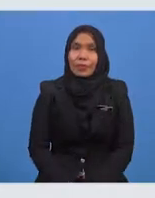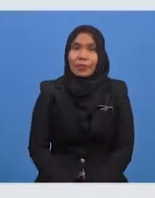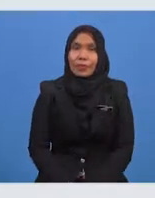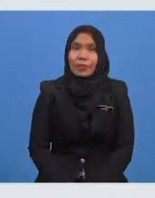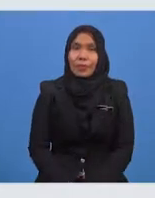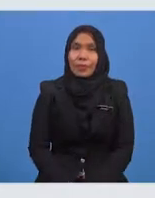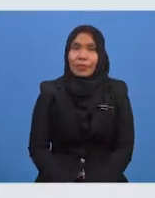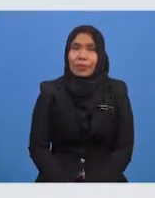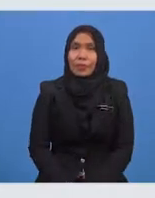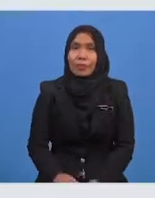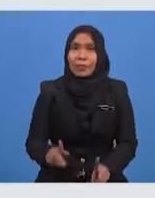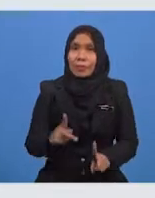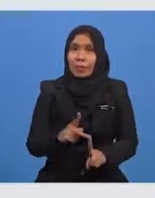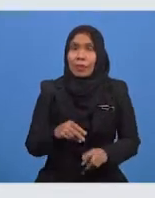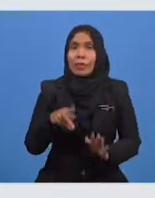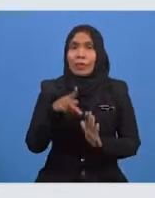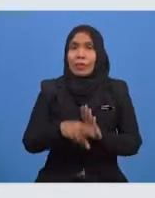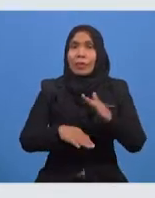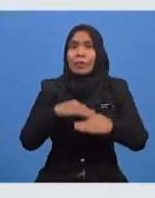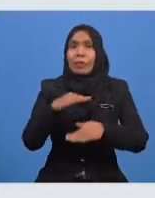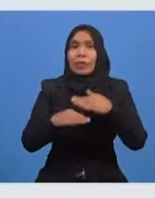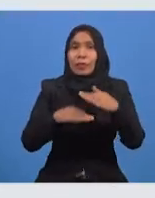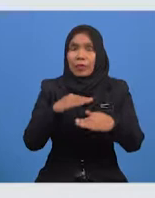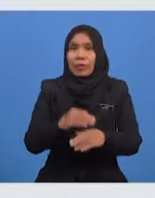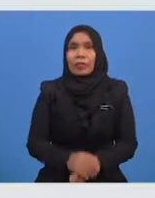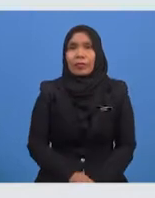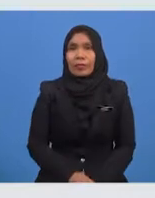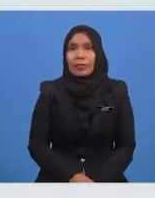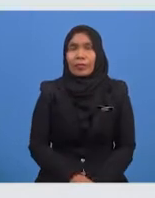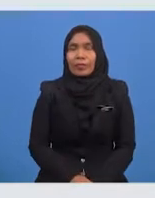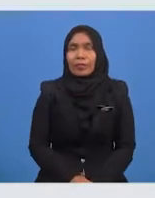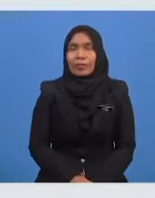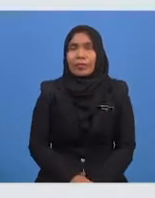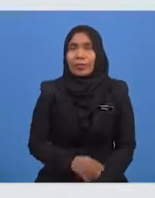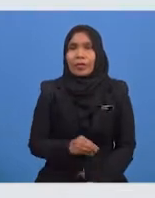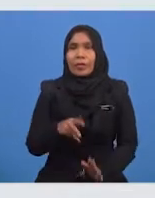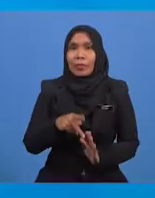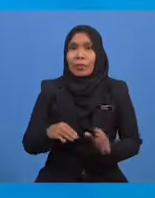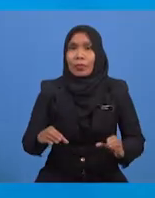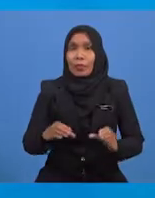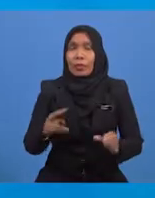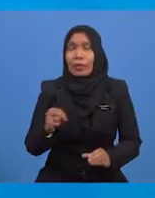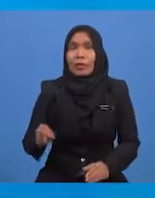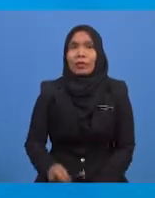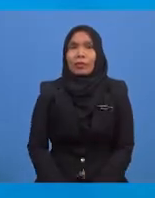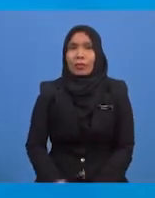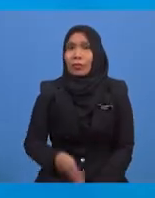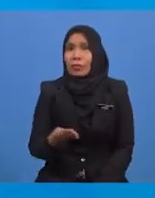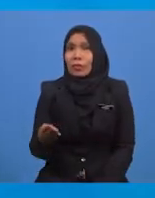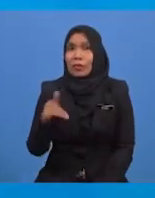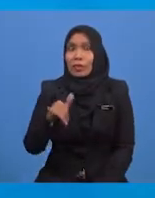ada kepada pembangunan dan penciptaan produk yang baru yang bermanfaat. Dalam erti kata